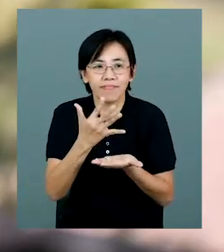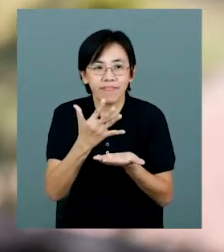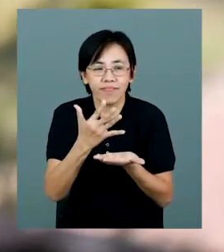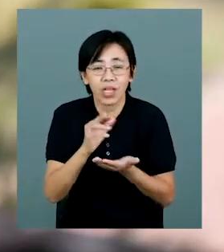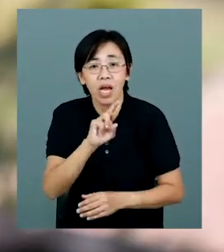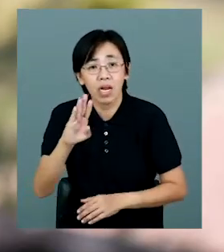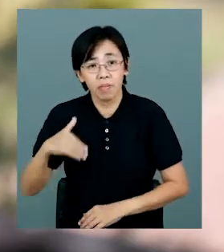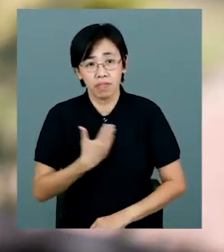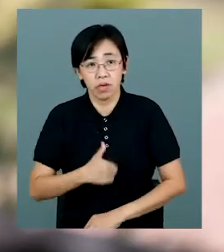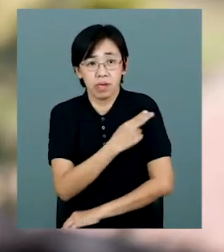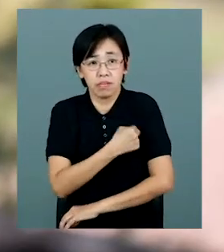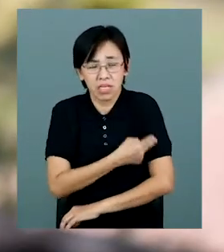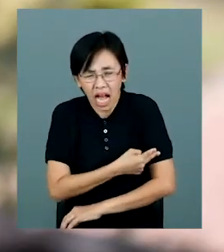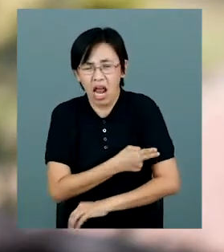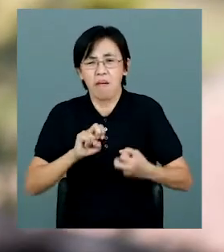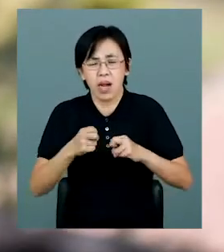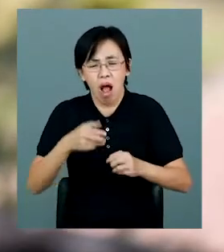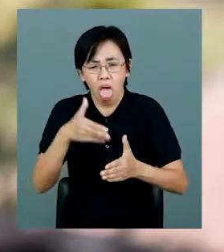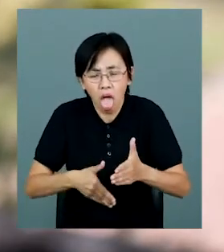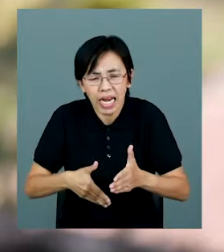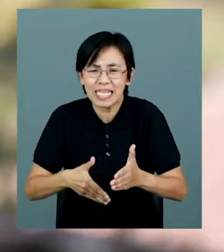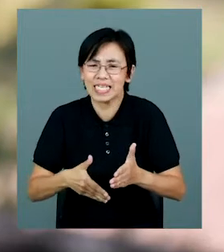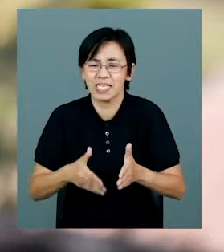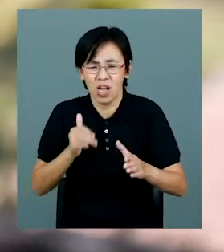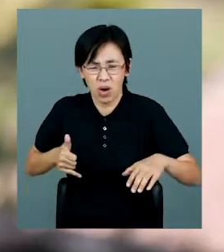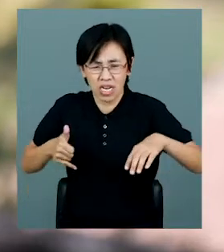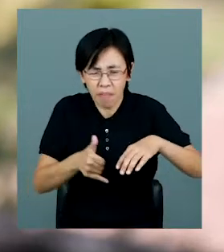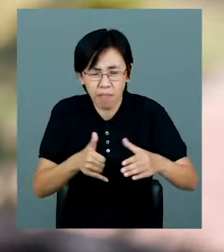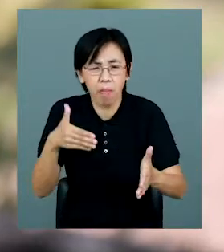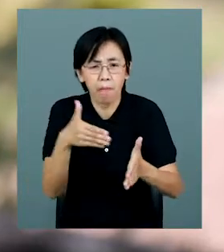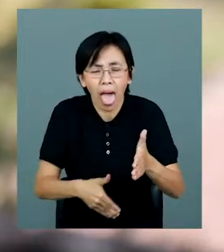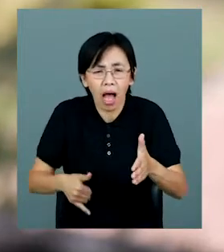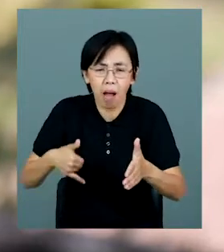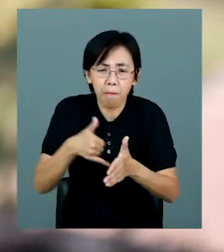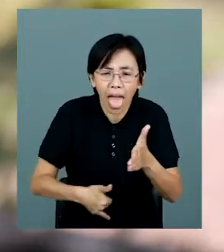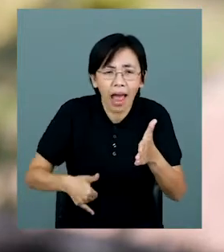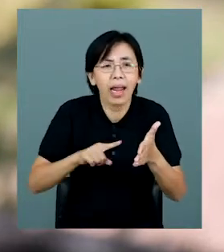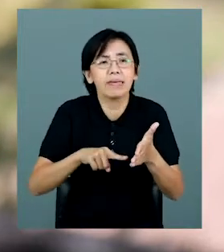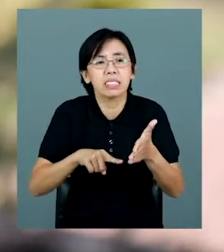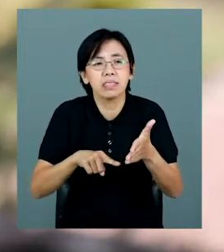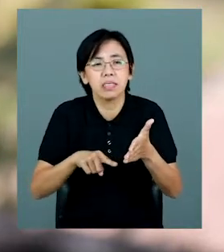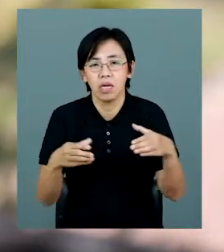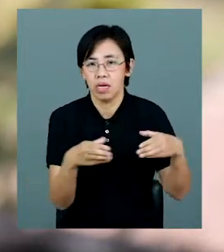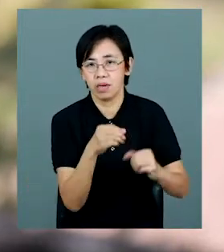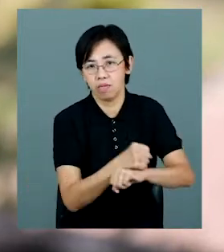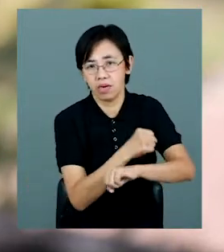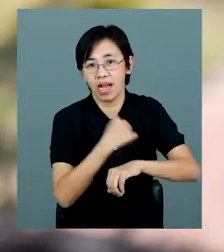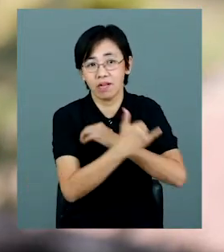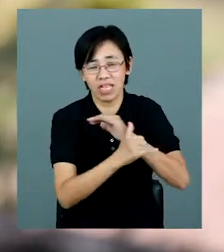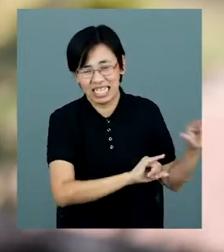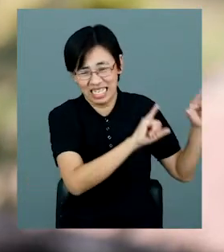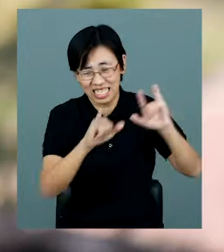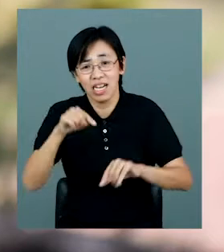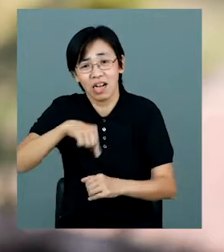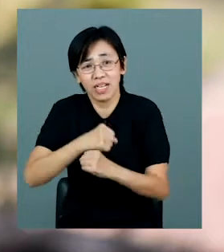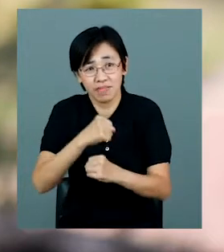องเนี่ยบางอย่างก็ไม่ได้เอื้อให้เขาเข้ามาถึงระบบบริการด้วยก็เป็น2ปัจจัยที่เอื้อกันทำให้กลุ่มแรงงานข้ามชาติเนี่ยมีปั